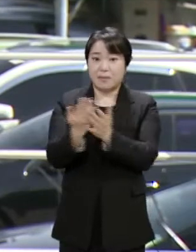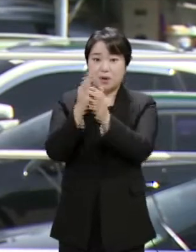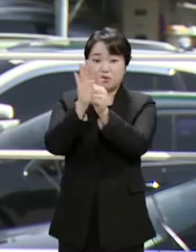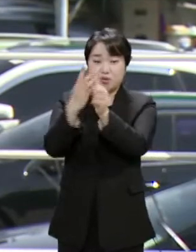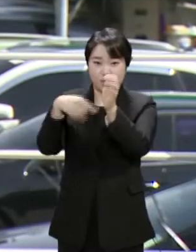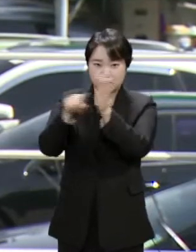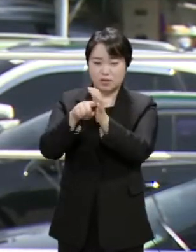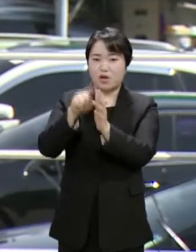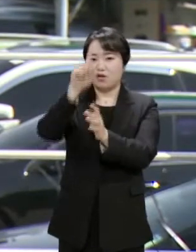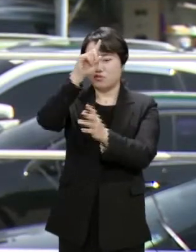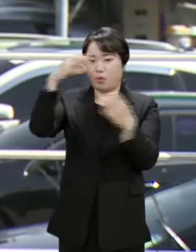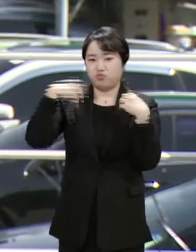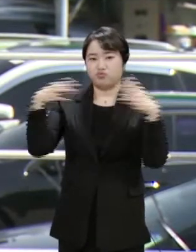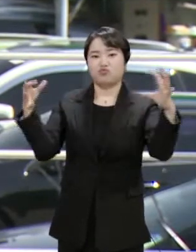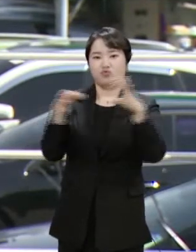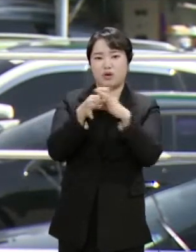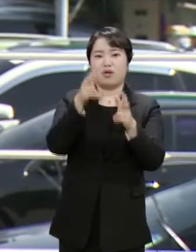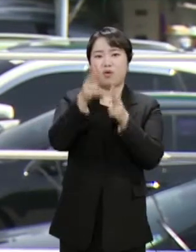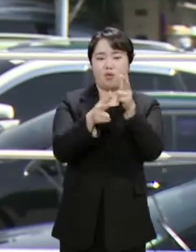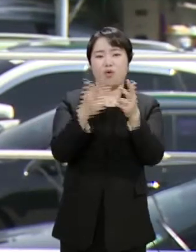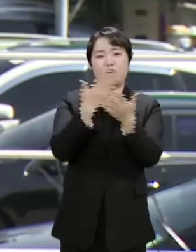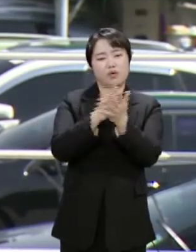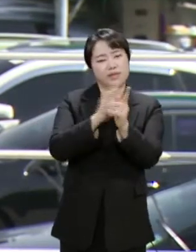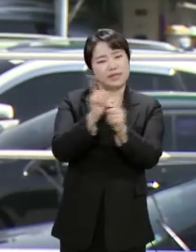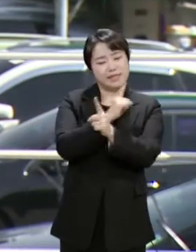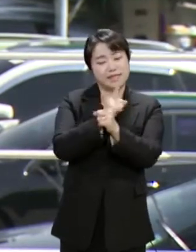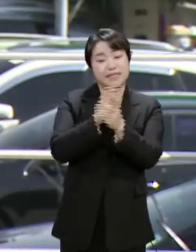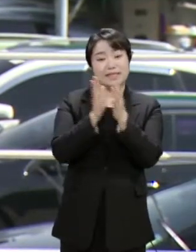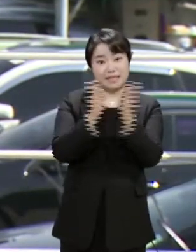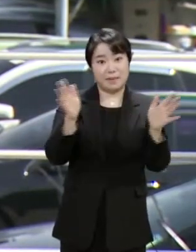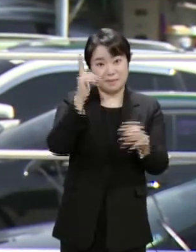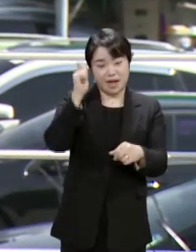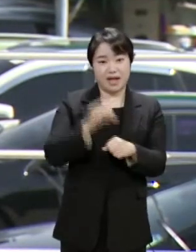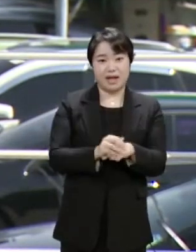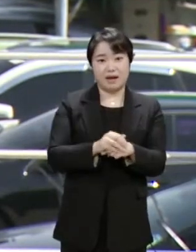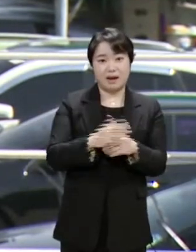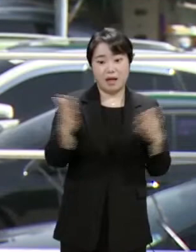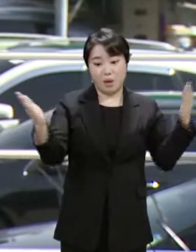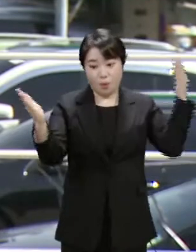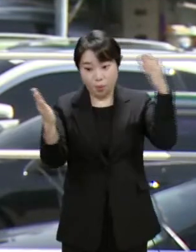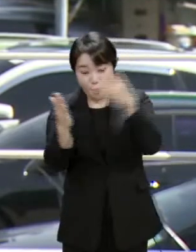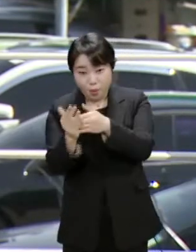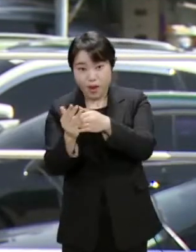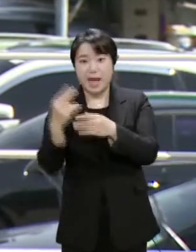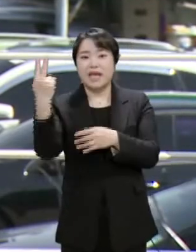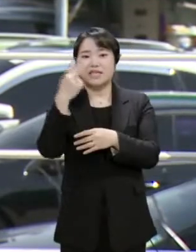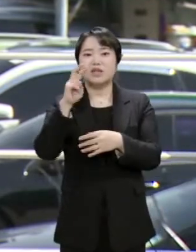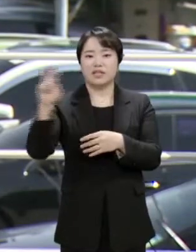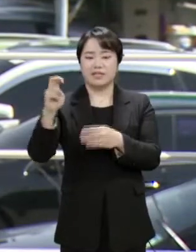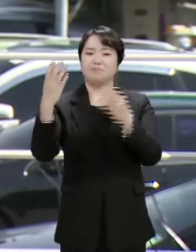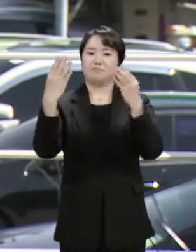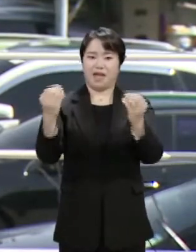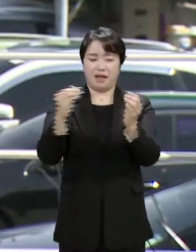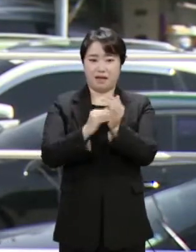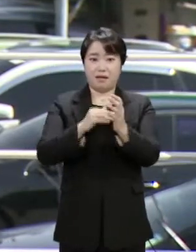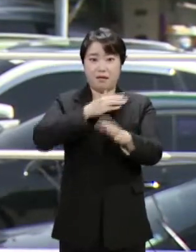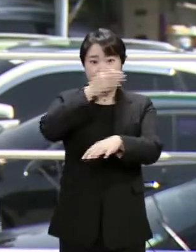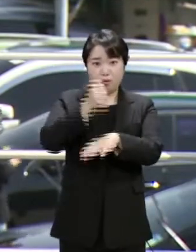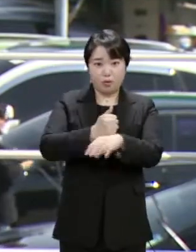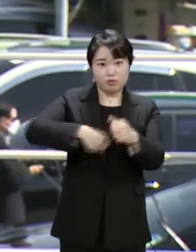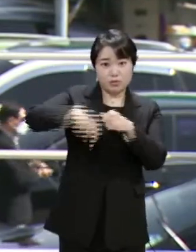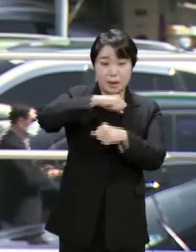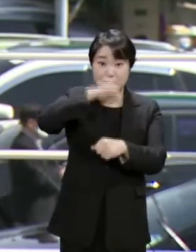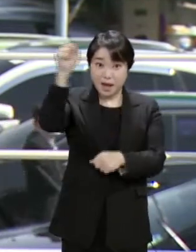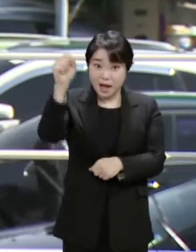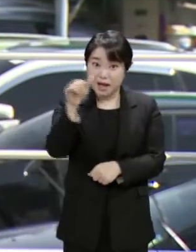도시재생 사업을 시작한 바 있는데요. 그 사업 마무리 해인 2020년이 지난 현재 과연 사업들은